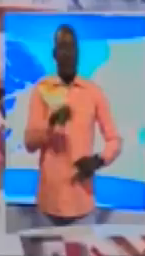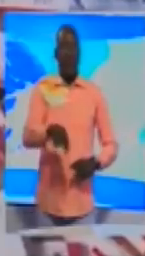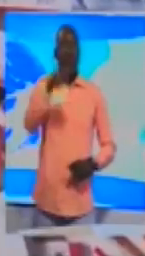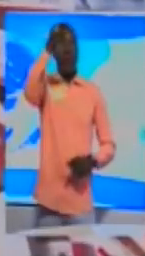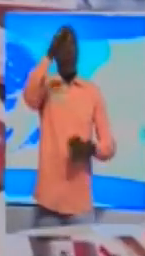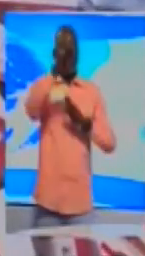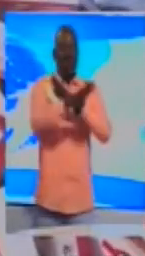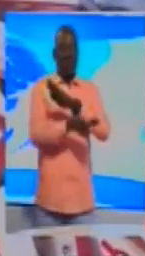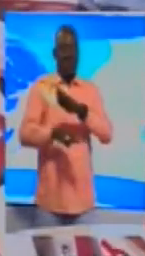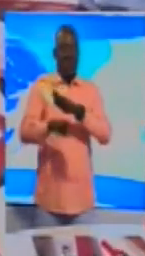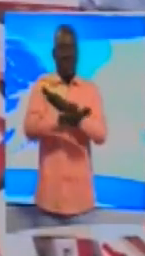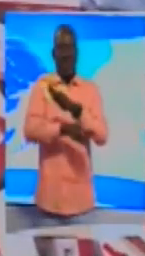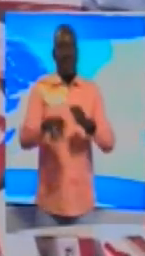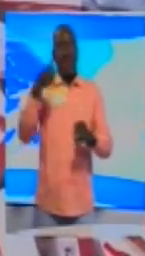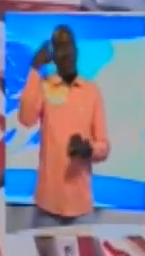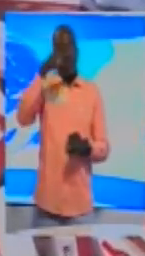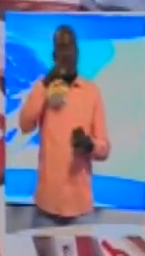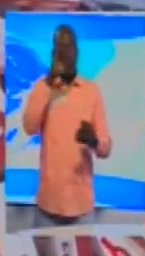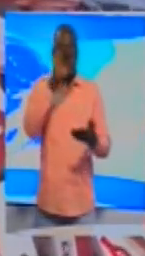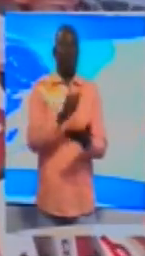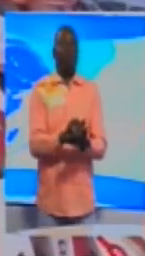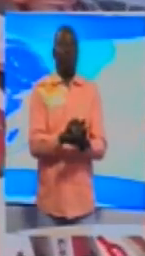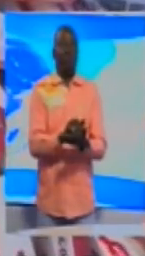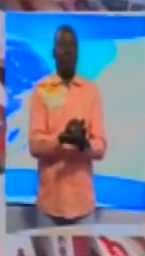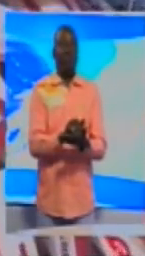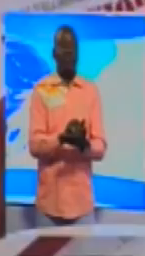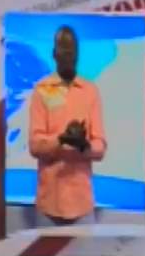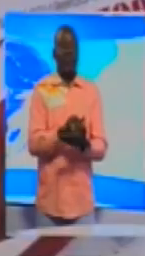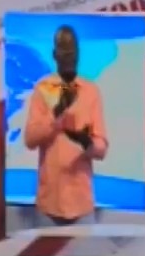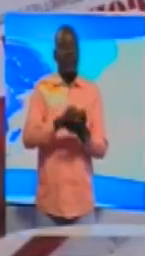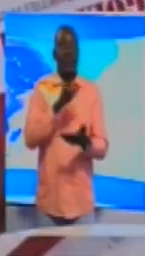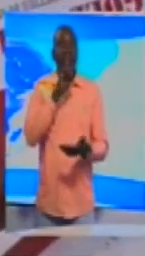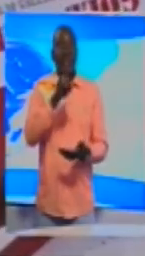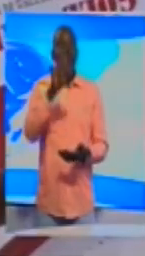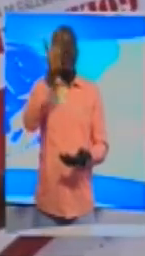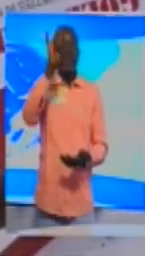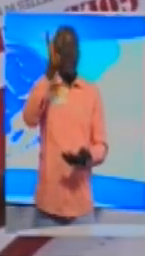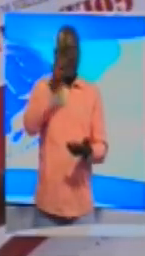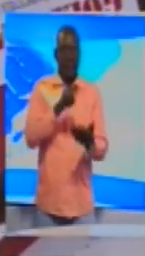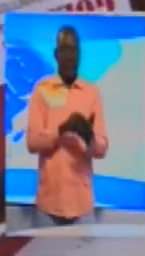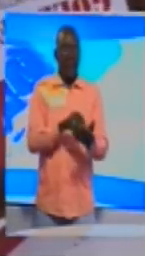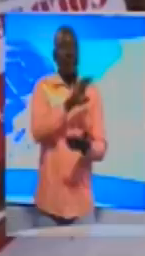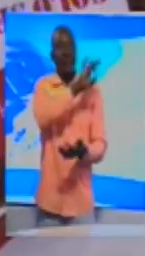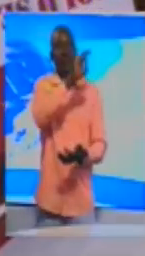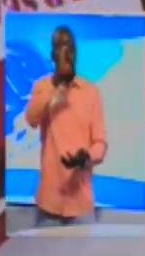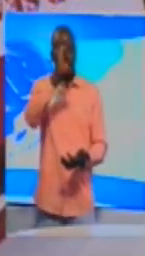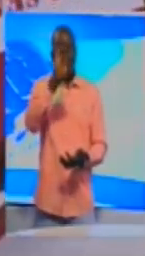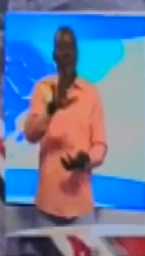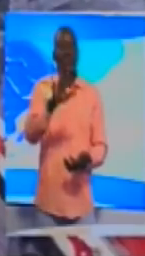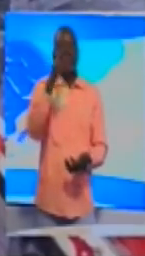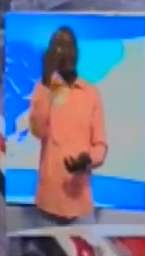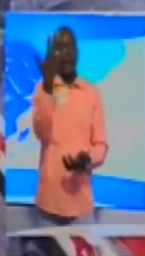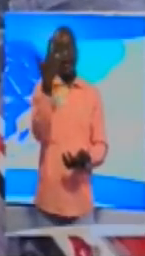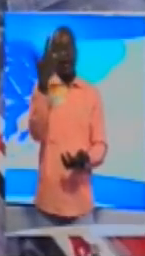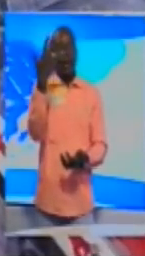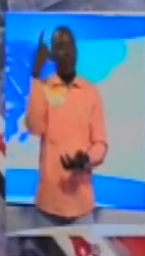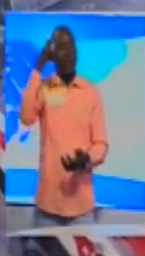Hauts-Bassins. Pour cette opération, ce sont 7575 cartouches, soit